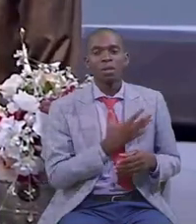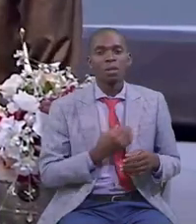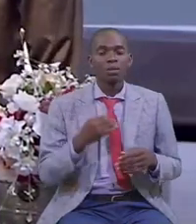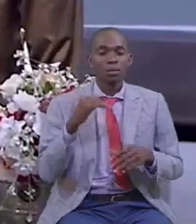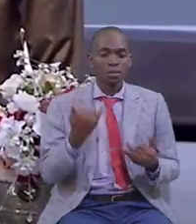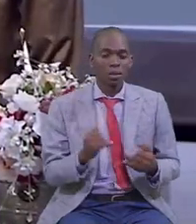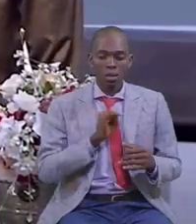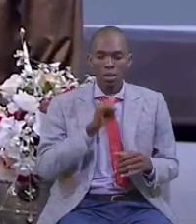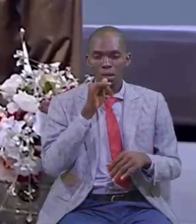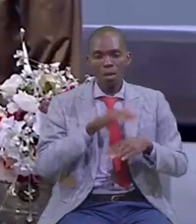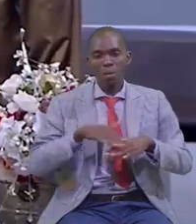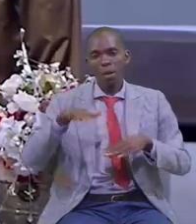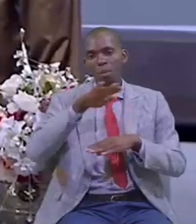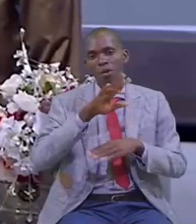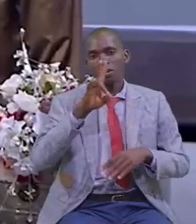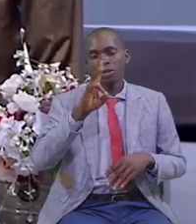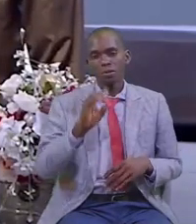ans.